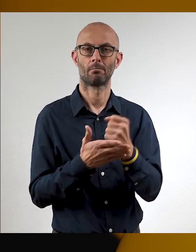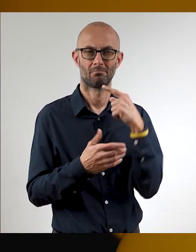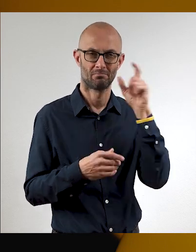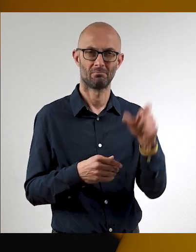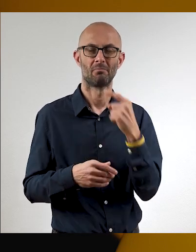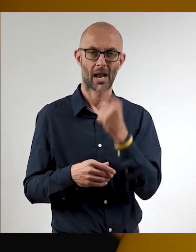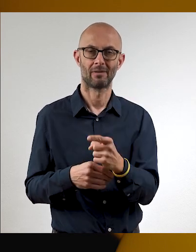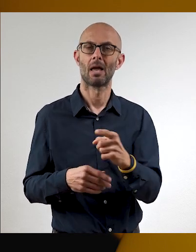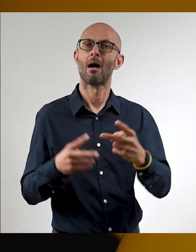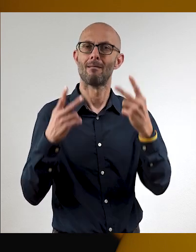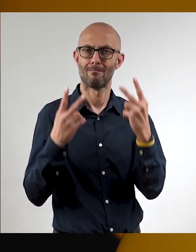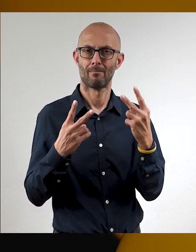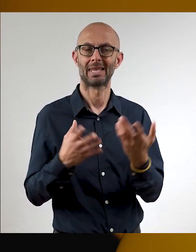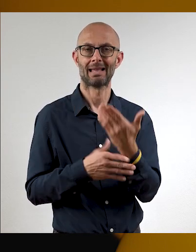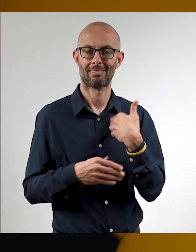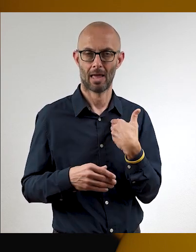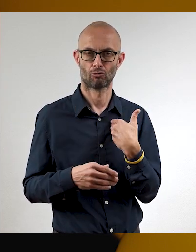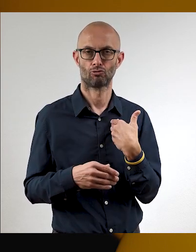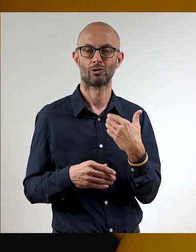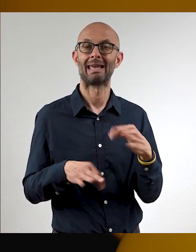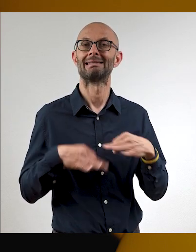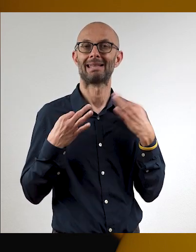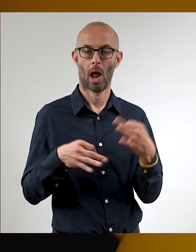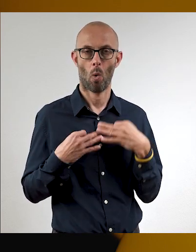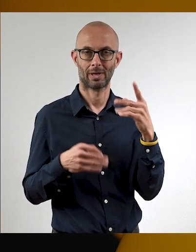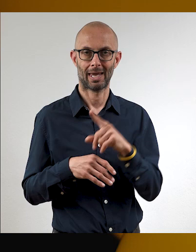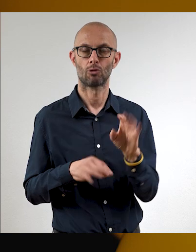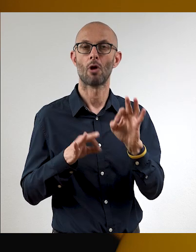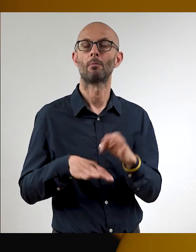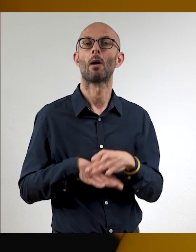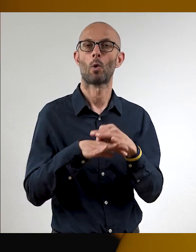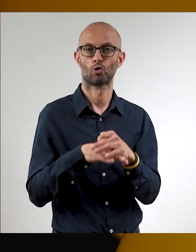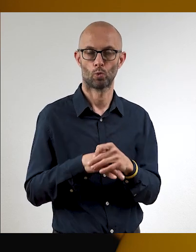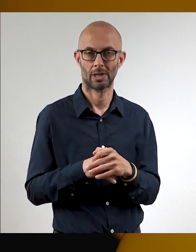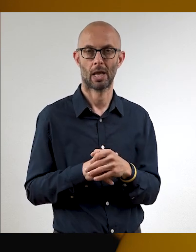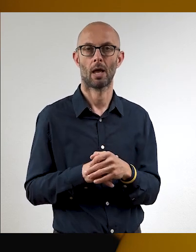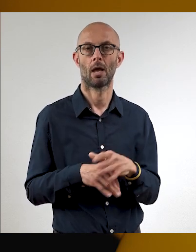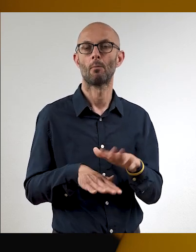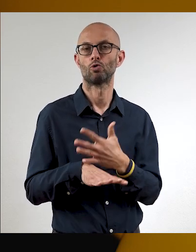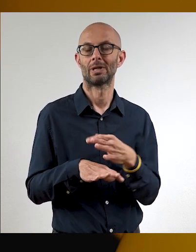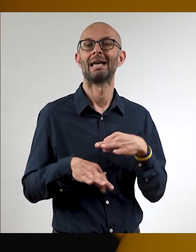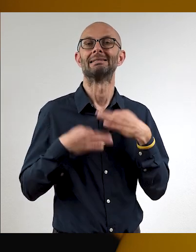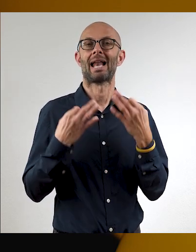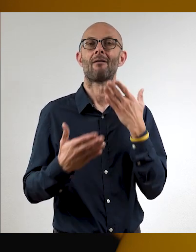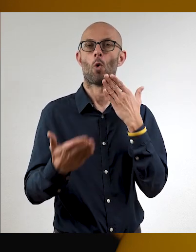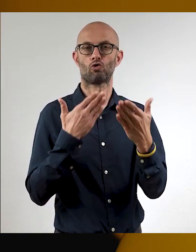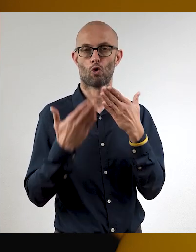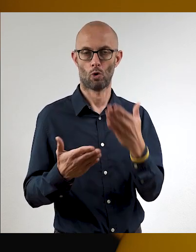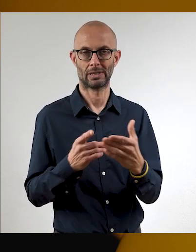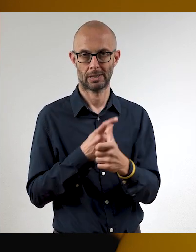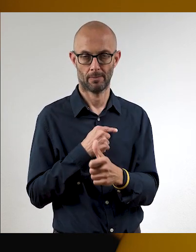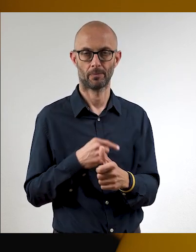Poudarja, da so ključni za naše zdravje in dobro počutje zdravi odnosi.